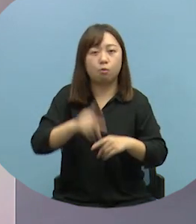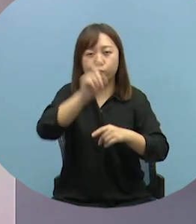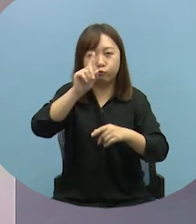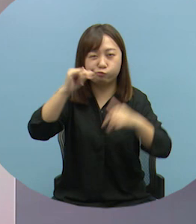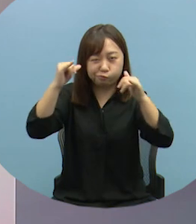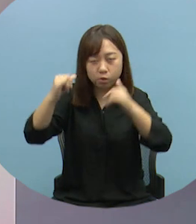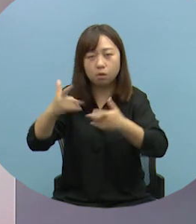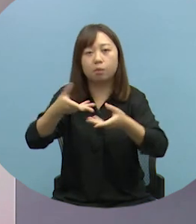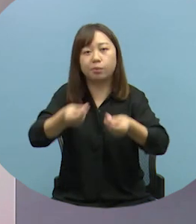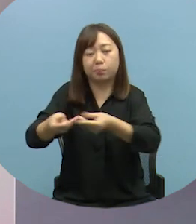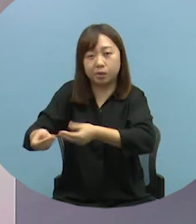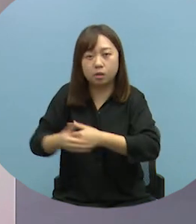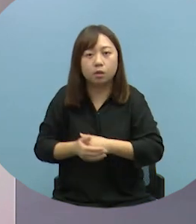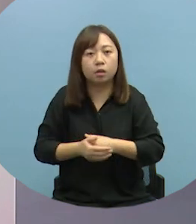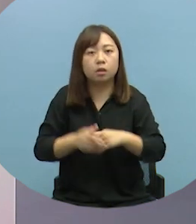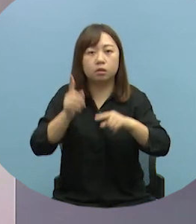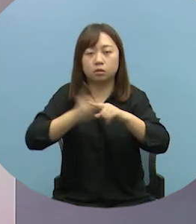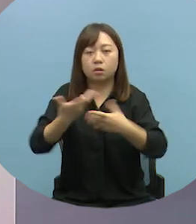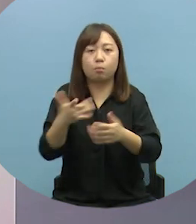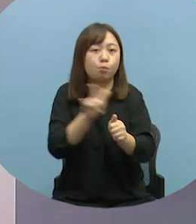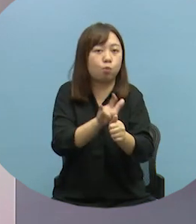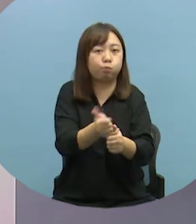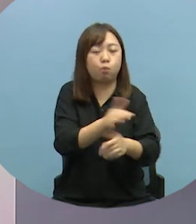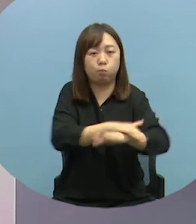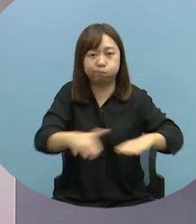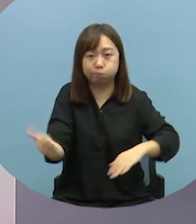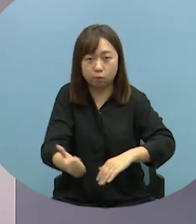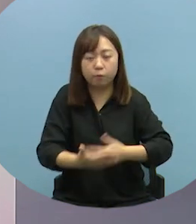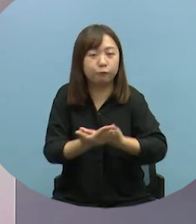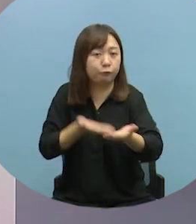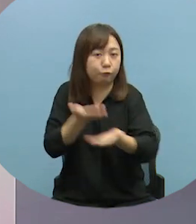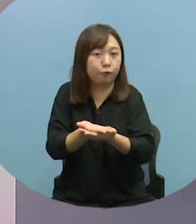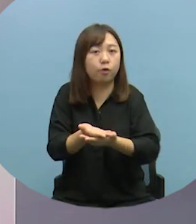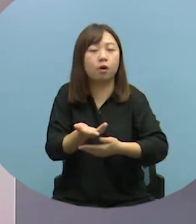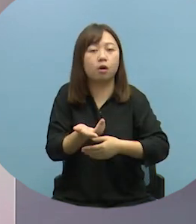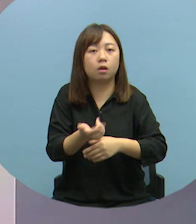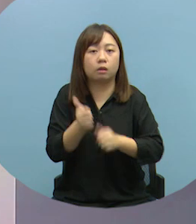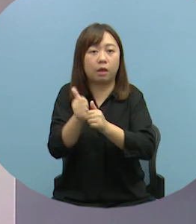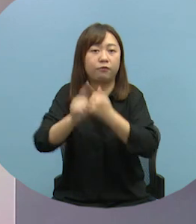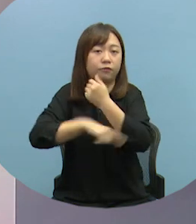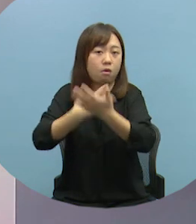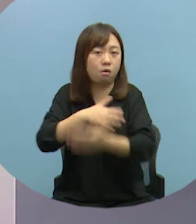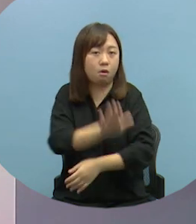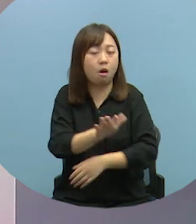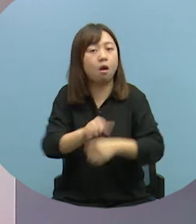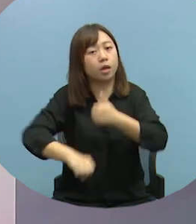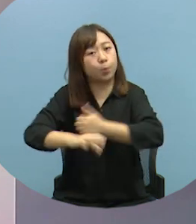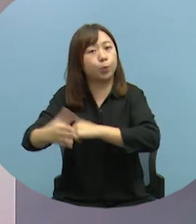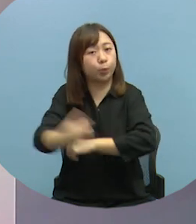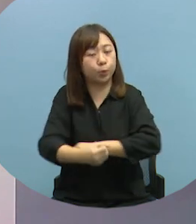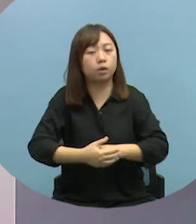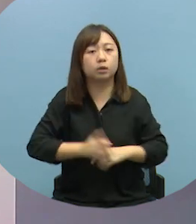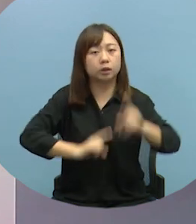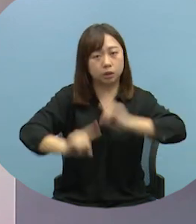民的生命和財產得到保障，並可以再次依法享有他們的基本權利